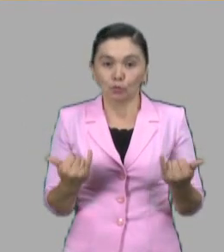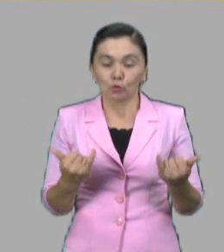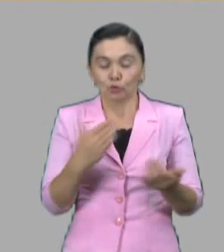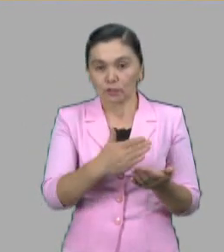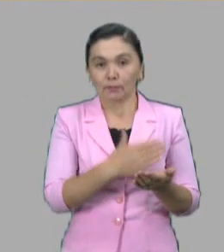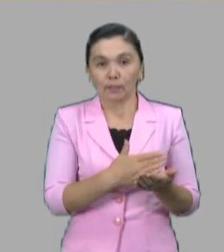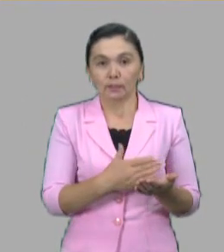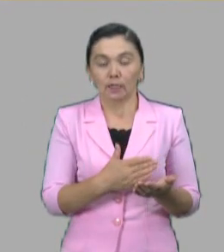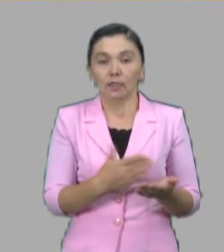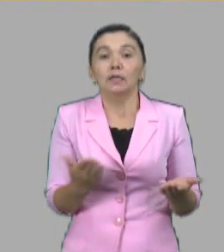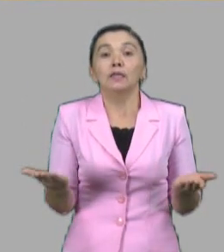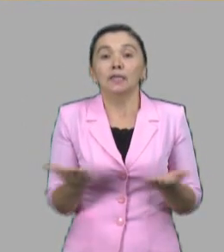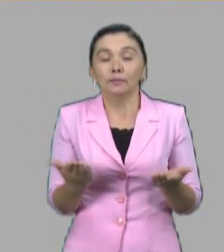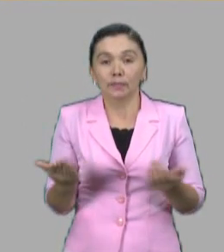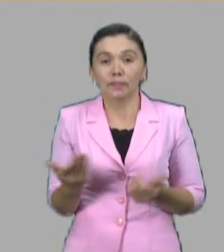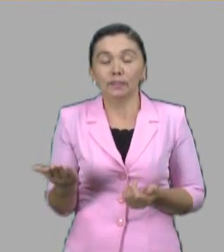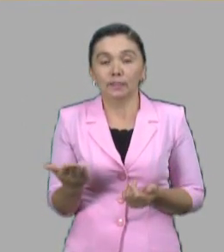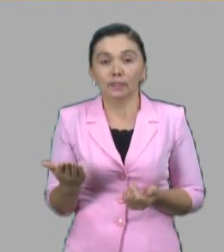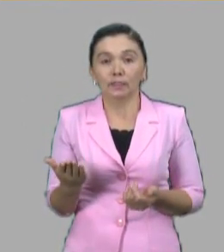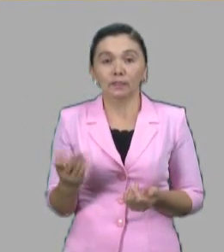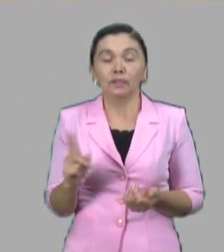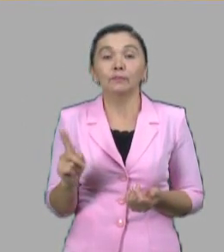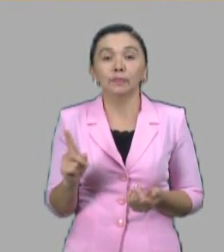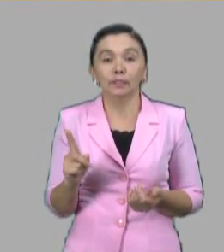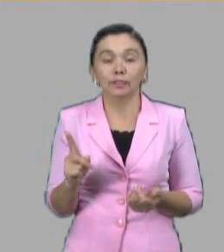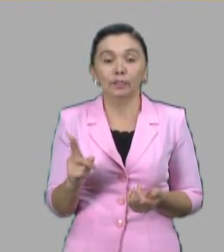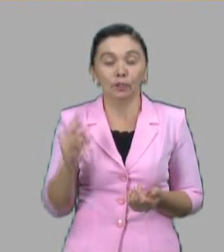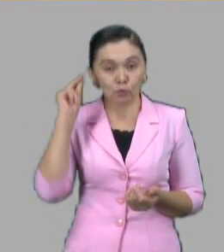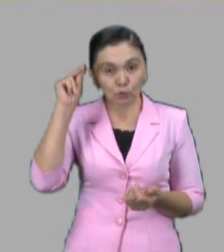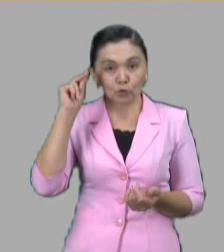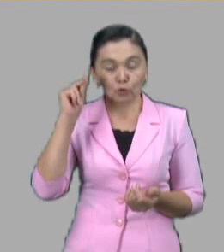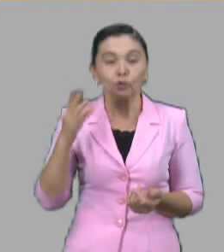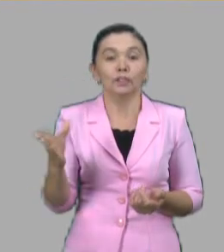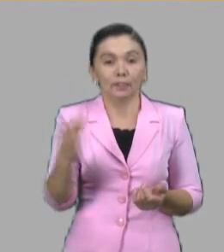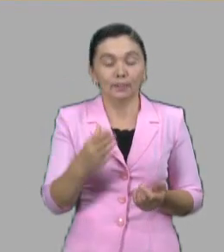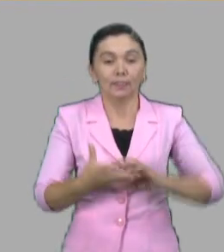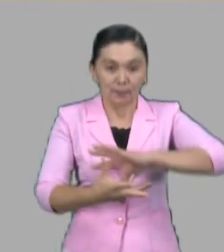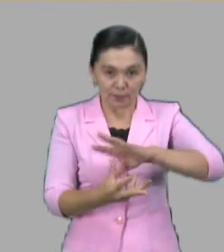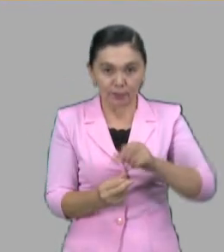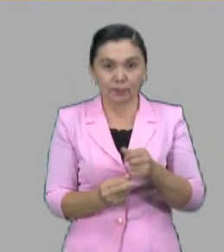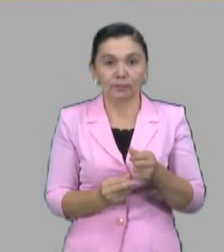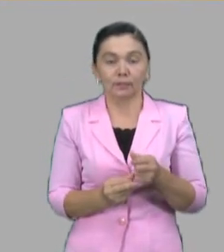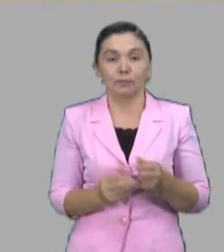Бүгүн сабакта эмнелерге үйрөндүк? Келгиле жыйынтыктап алалы.